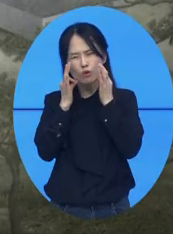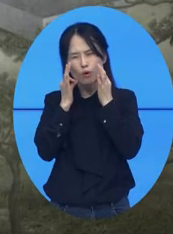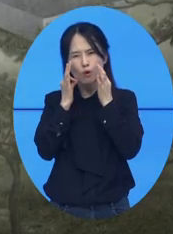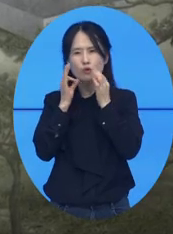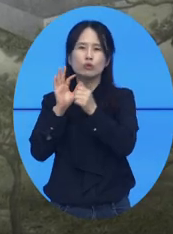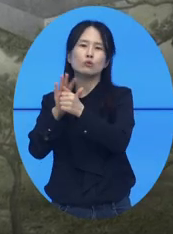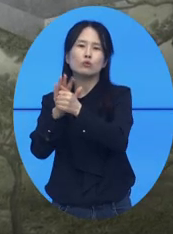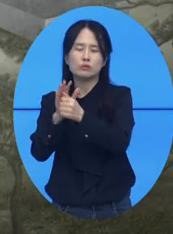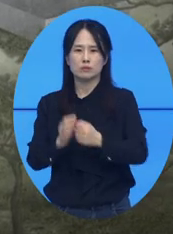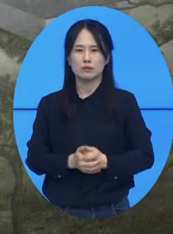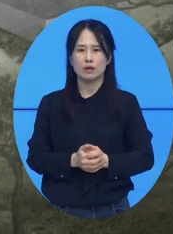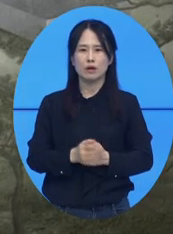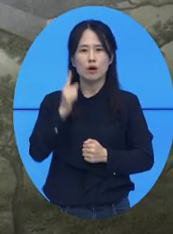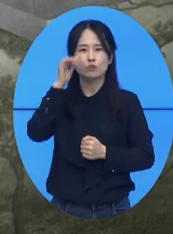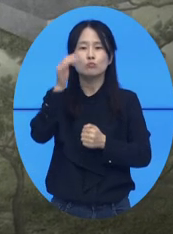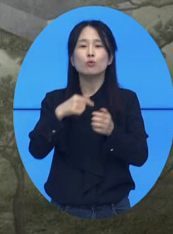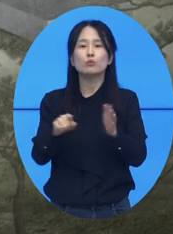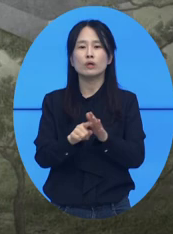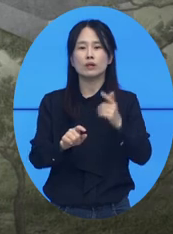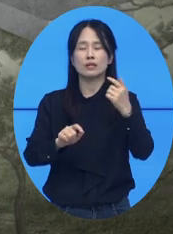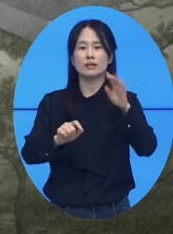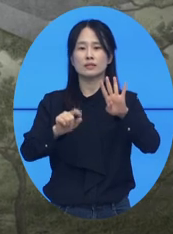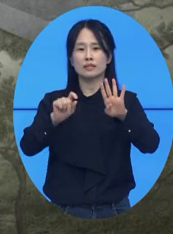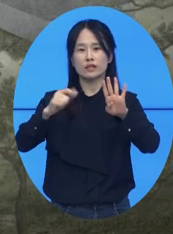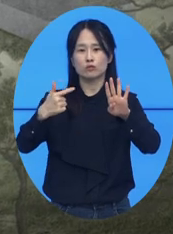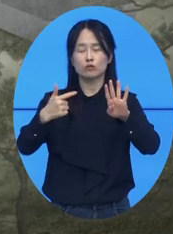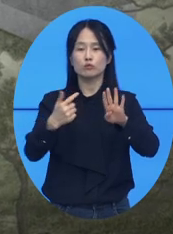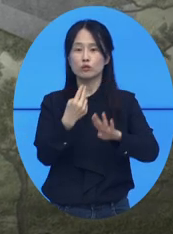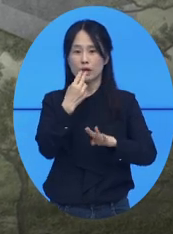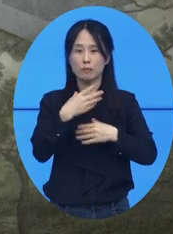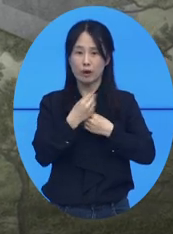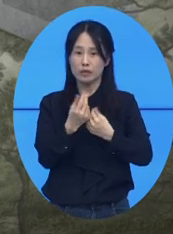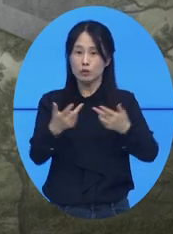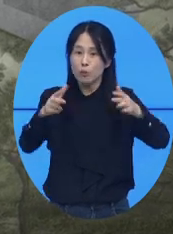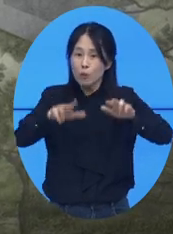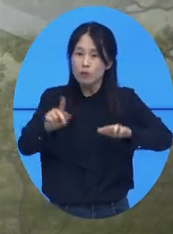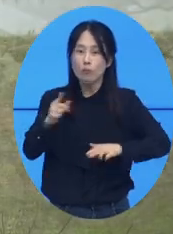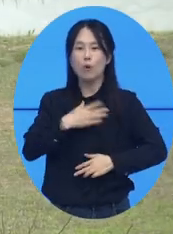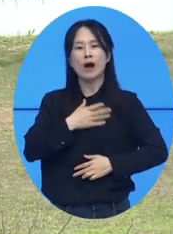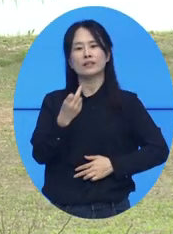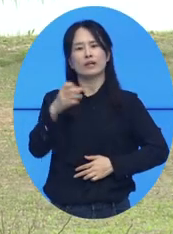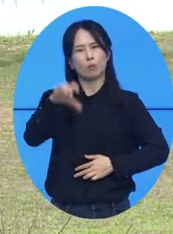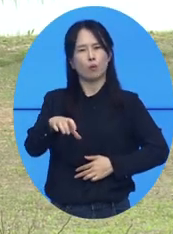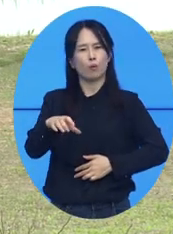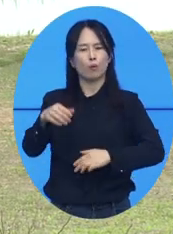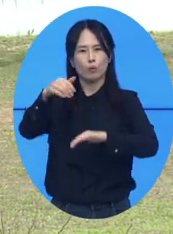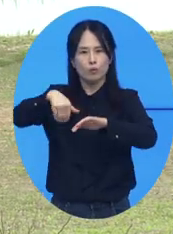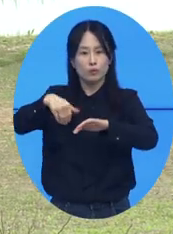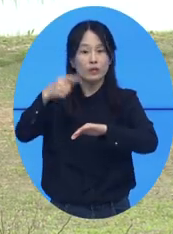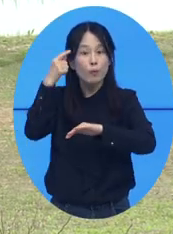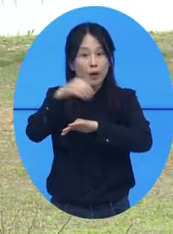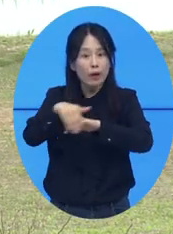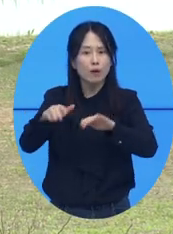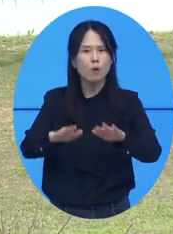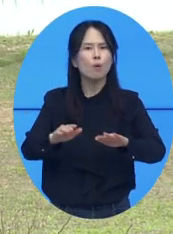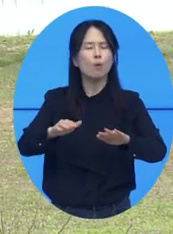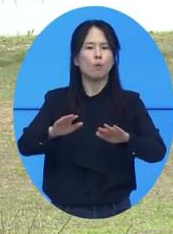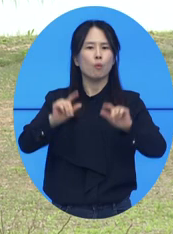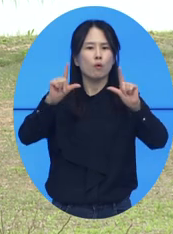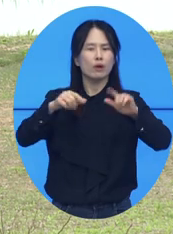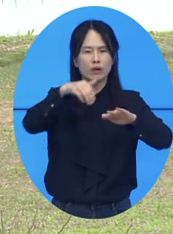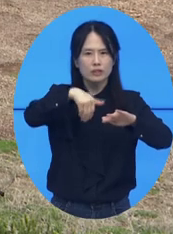세월호 희생자를 추모하기 위한 4.16 생명안전공원은 안산 화랑 유원지 일원에 조성되며 올해 착공해